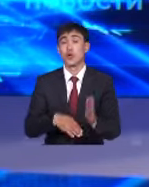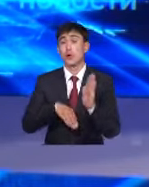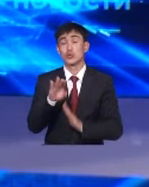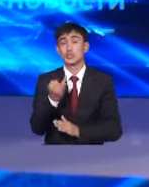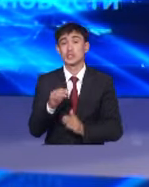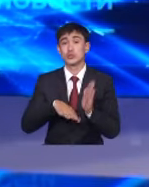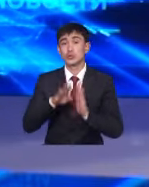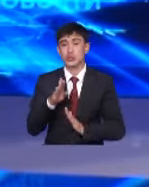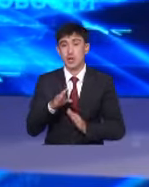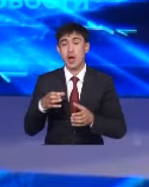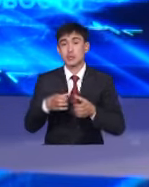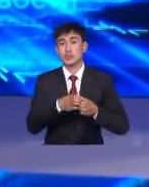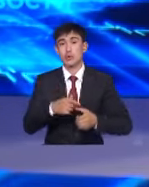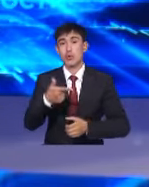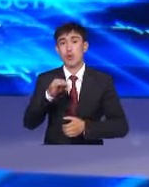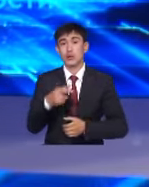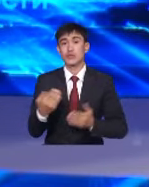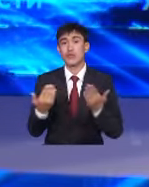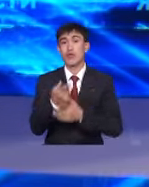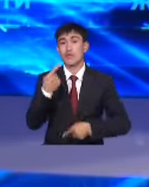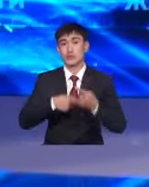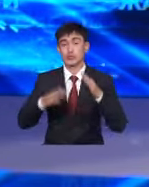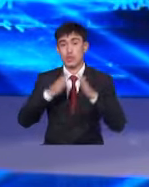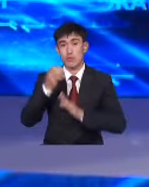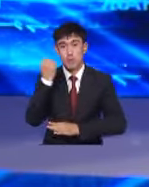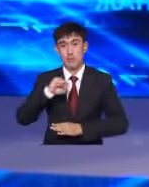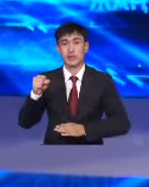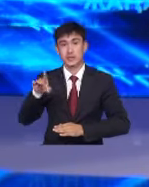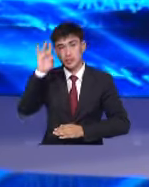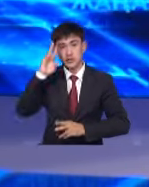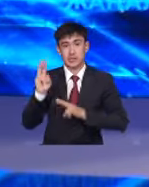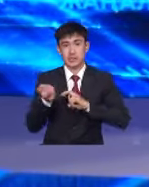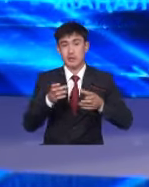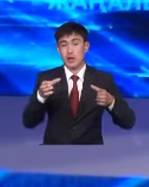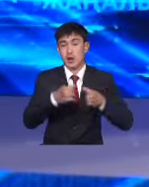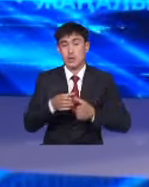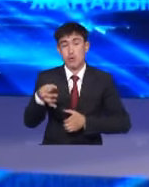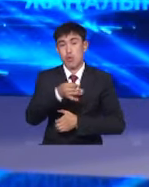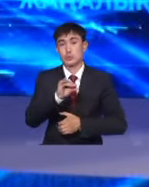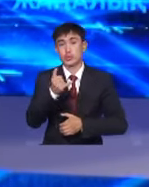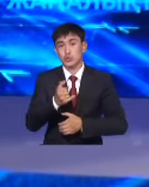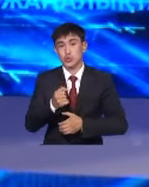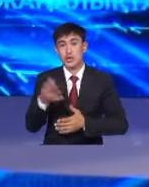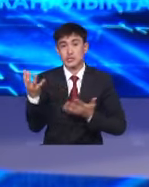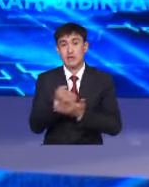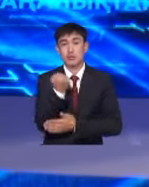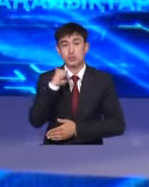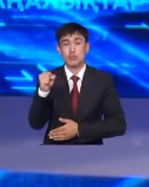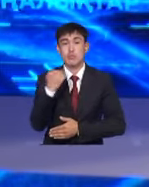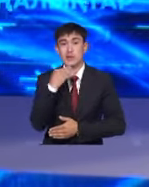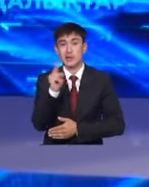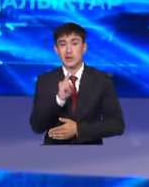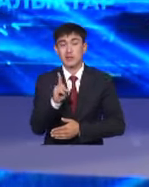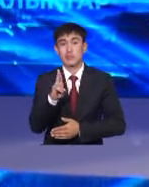лучший из лучших ансамбль Горец вновь вернулся домой с победой известный танцевальный коллектив области цу завоевал супер